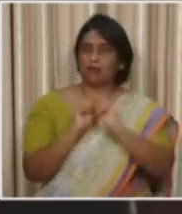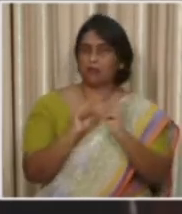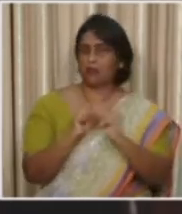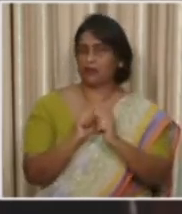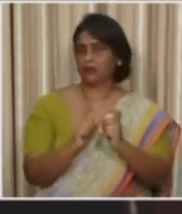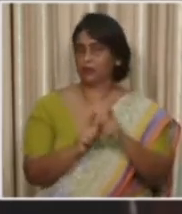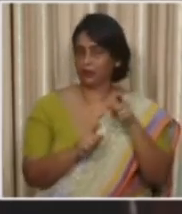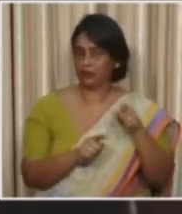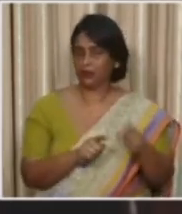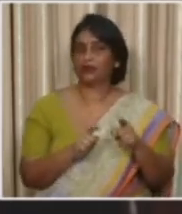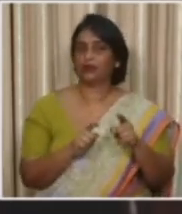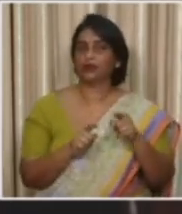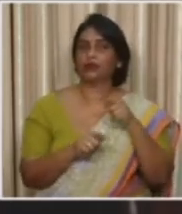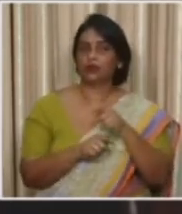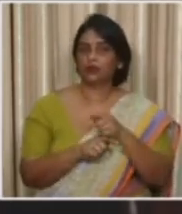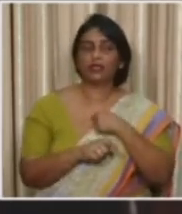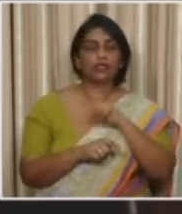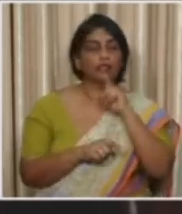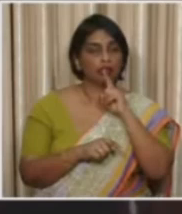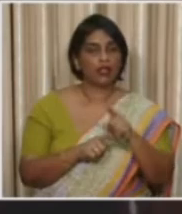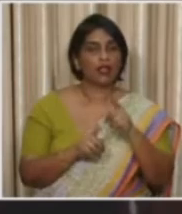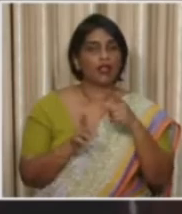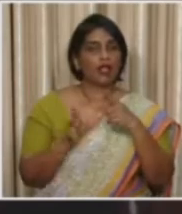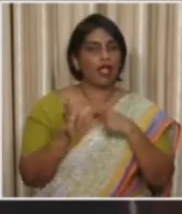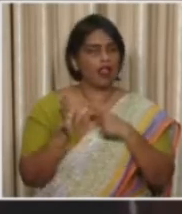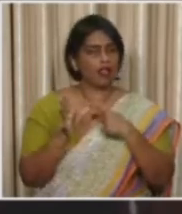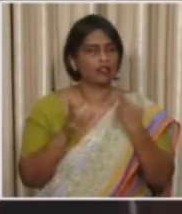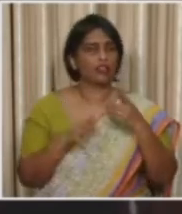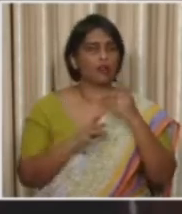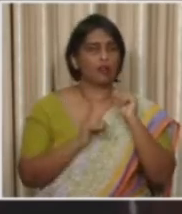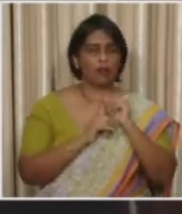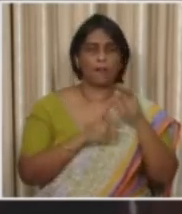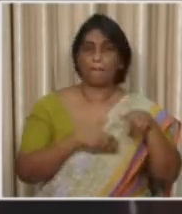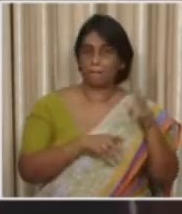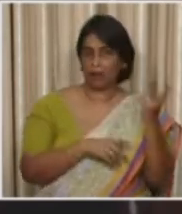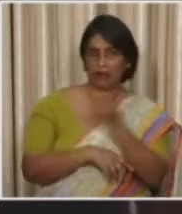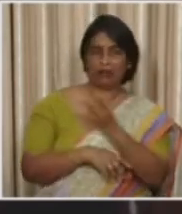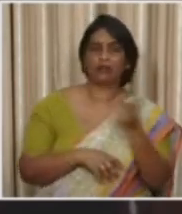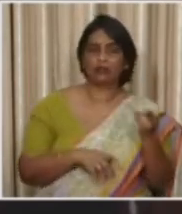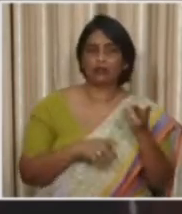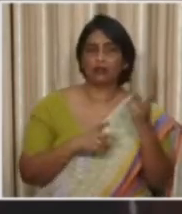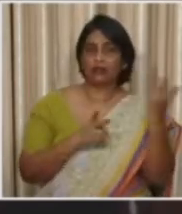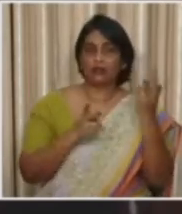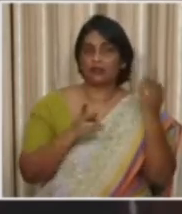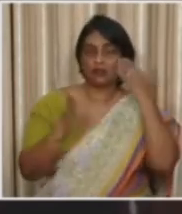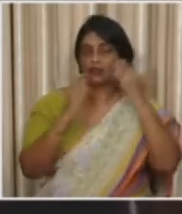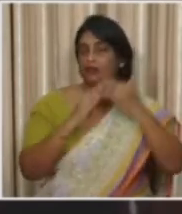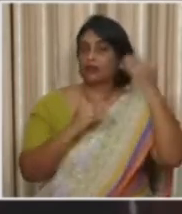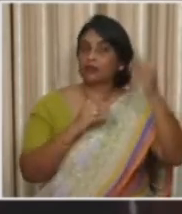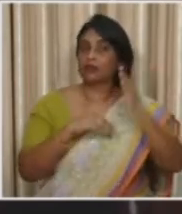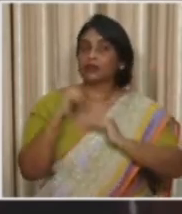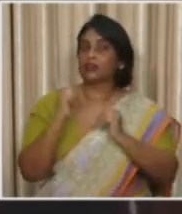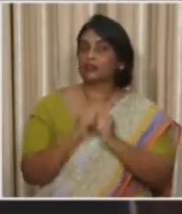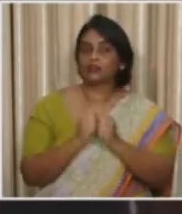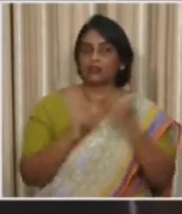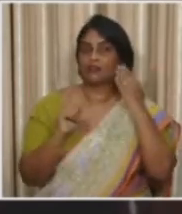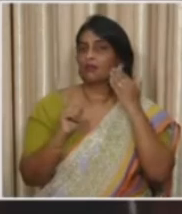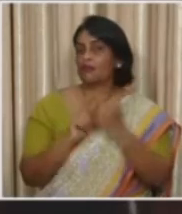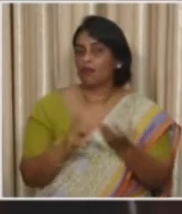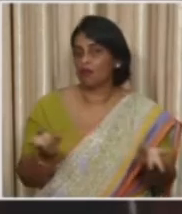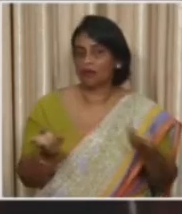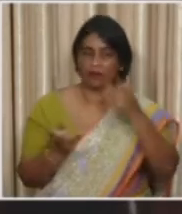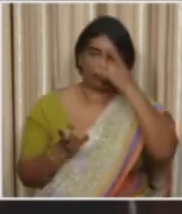තියෙන්නේ. ඊළඟ එක අර මම කියපු අලදෙණිය පොල්ගහමුල මාර්ගය, මේ දෙක සම්බන්ධයෙන් ඉදිරි ගන්න ක්‍රියාමාර්ග පිළිබඳව